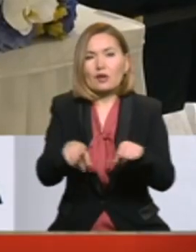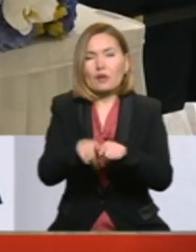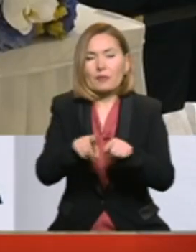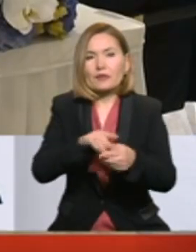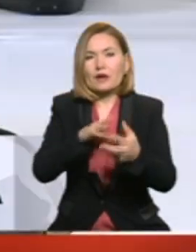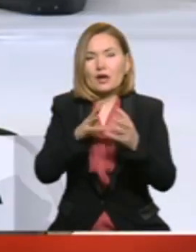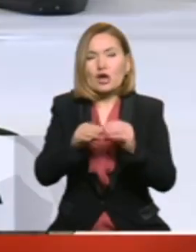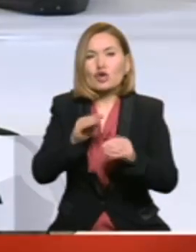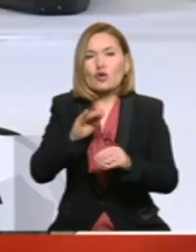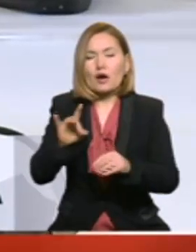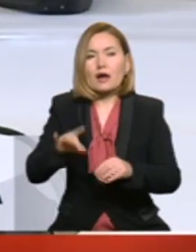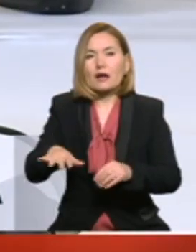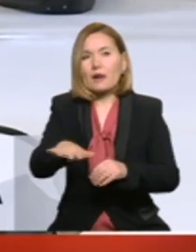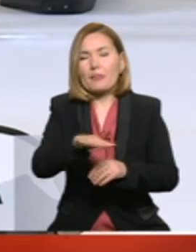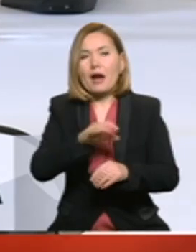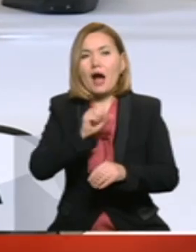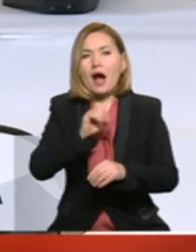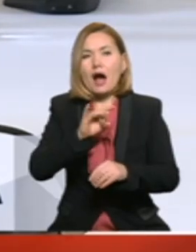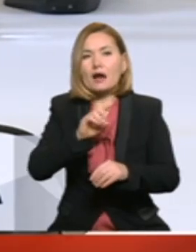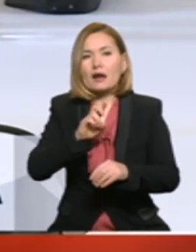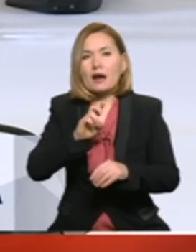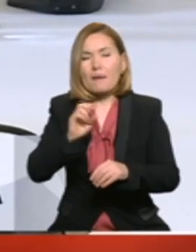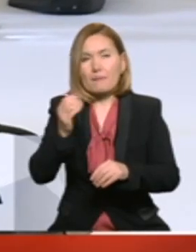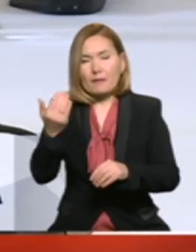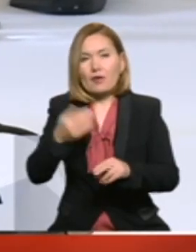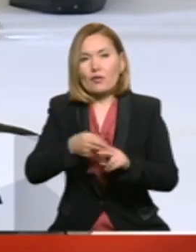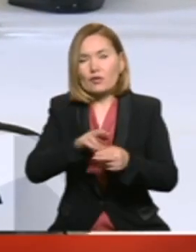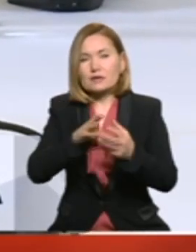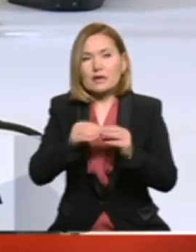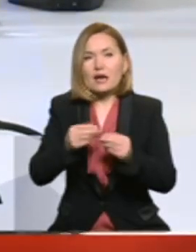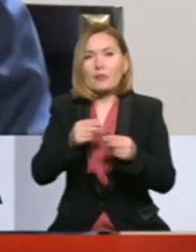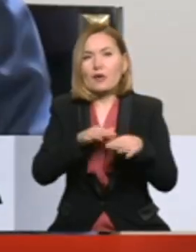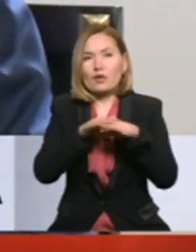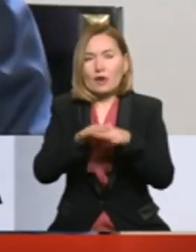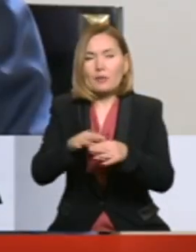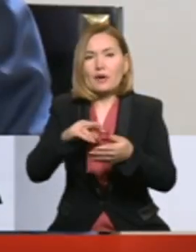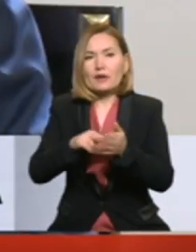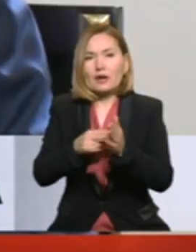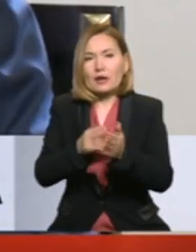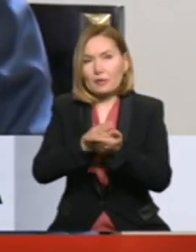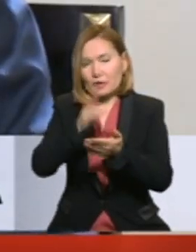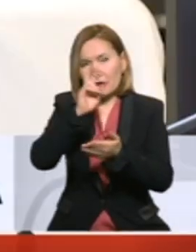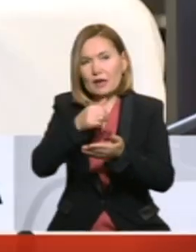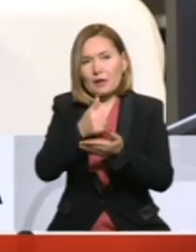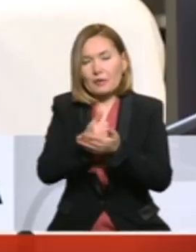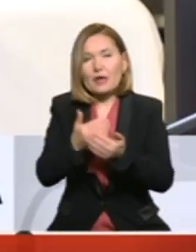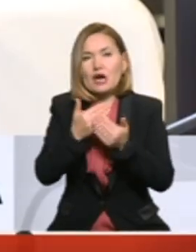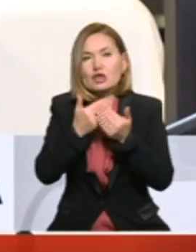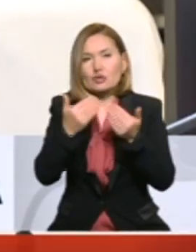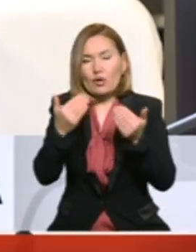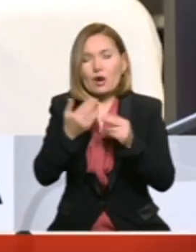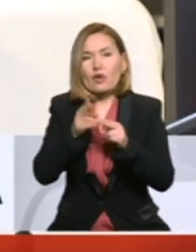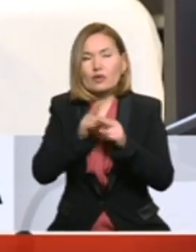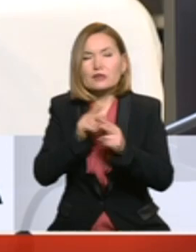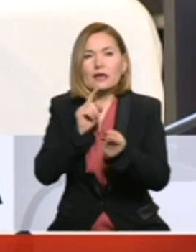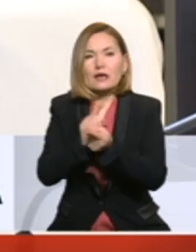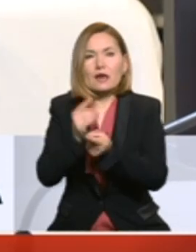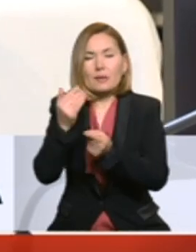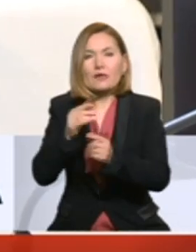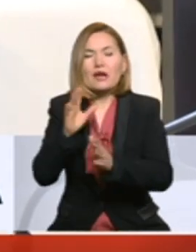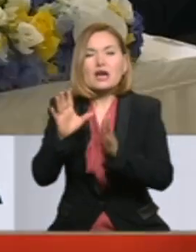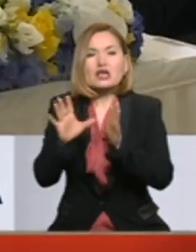жоңғар қақпасында Біріккен Араб Әмірліктерінен де инвестиция тарту көзделіп отыр. Мемлекет басшысының соңғы сапарында тағы бір